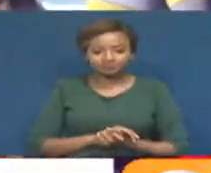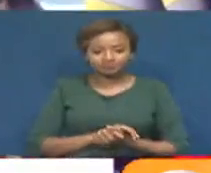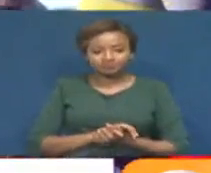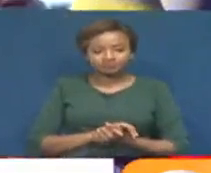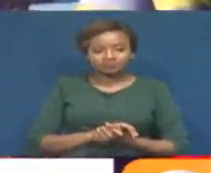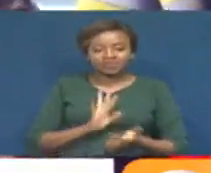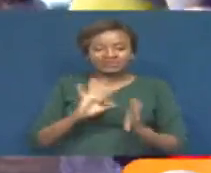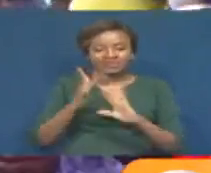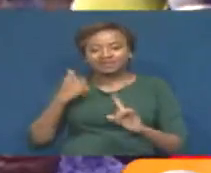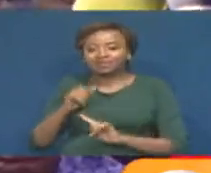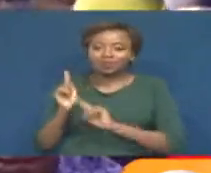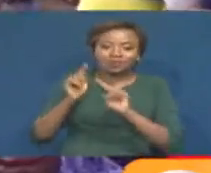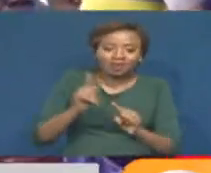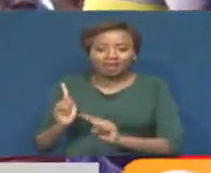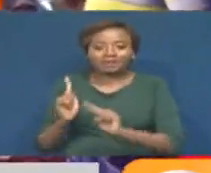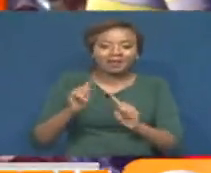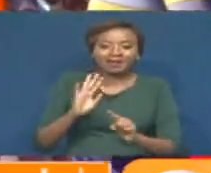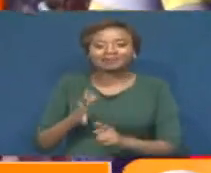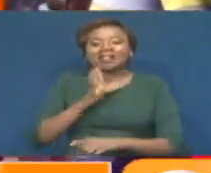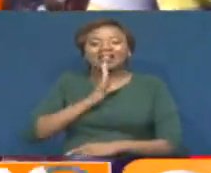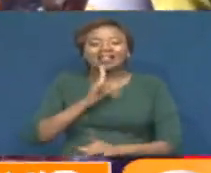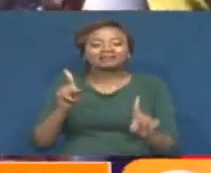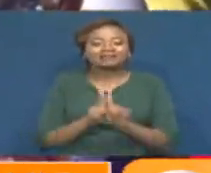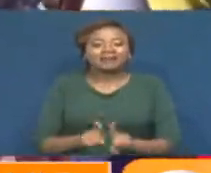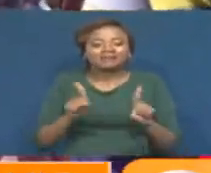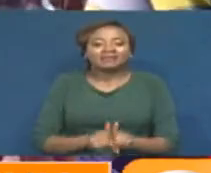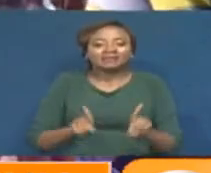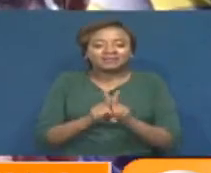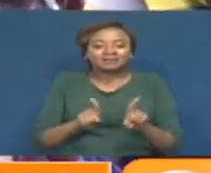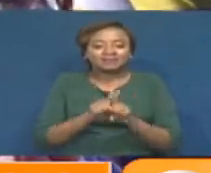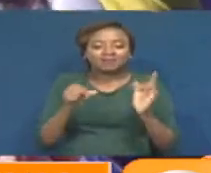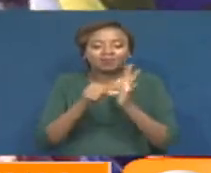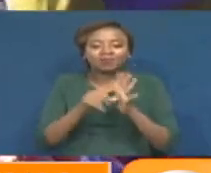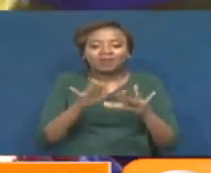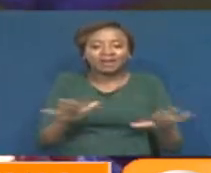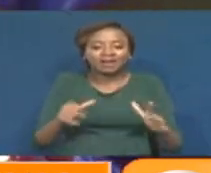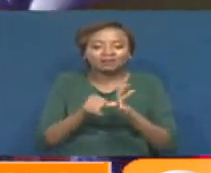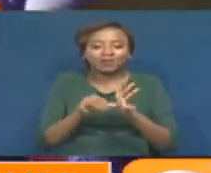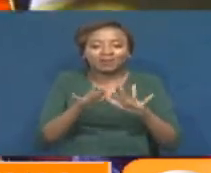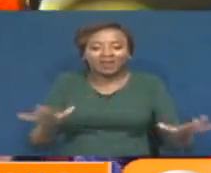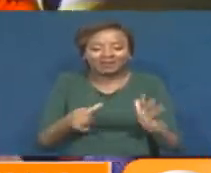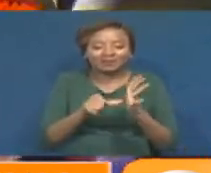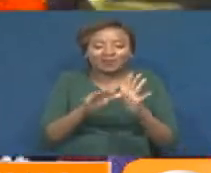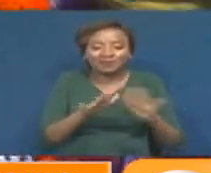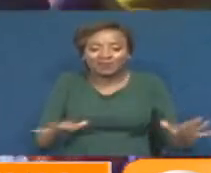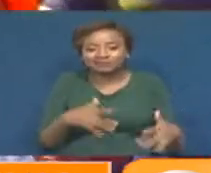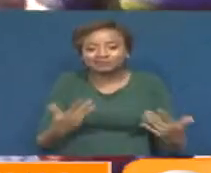hapa tunaongea juu ya dhuluma ya ardhi. Kila mara kwa mara tunaongea juu ya dhuluma ya